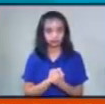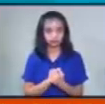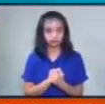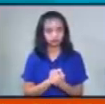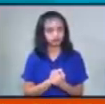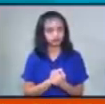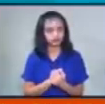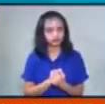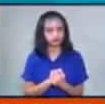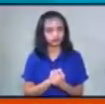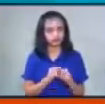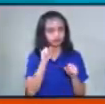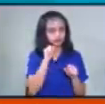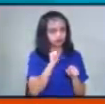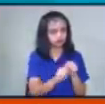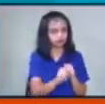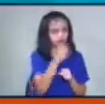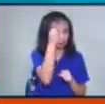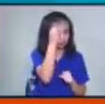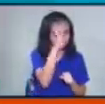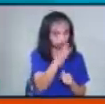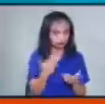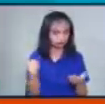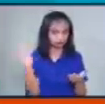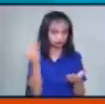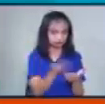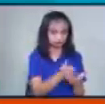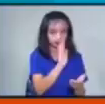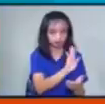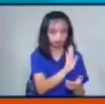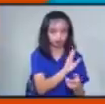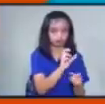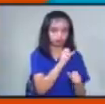So, so sir, darating po yung dalawang SG dyan.